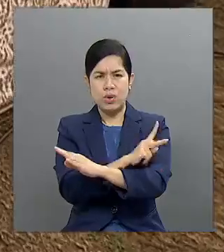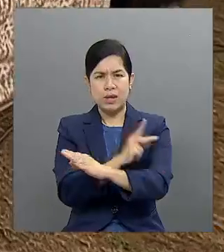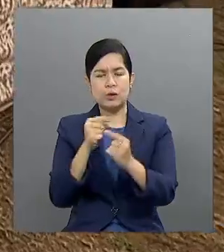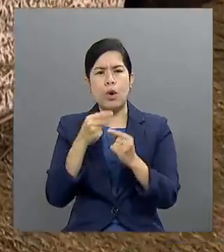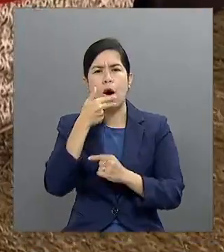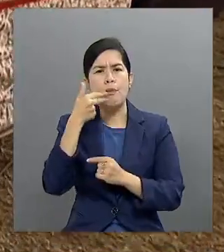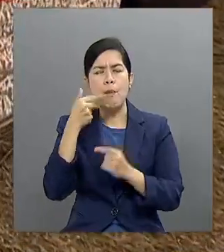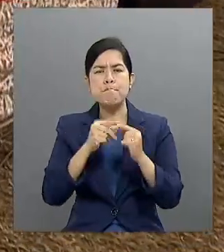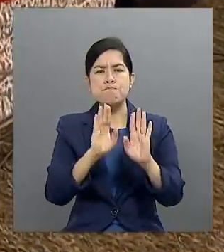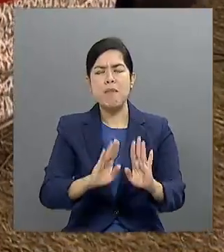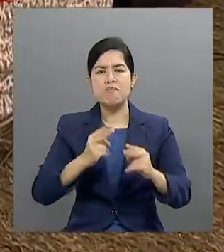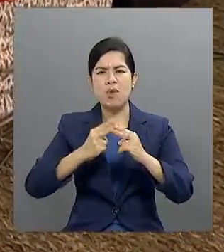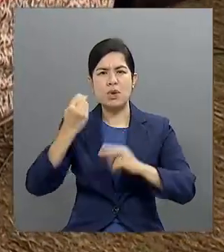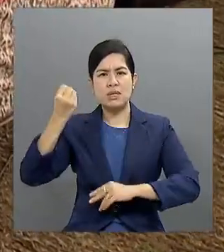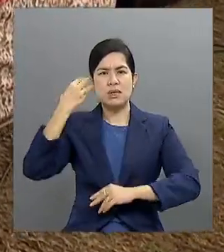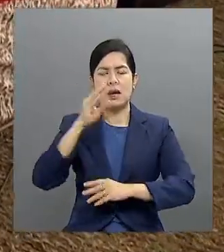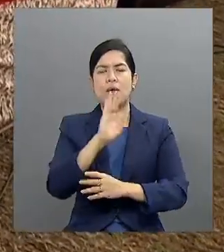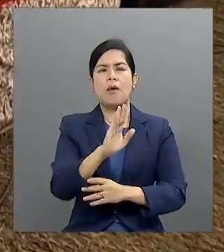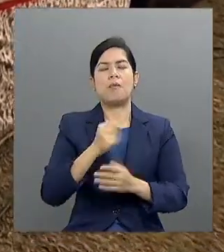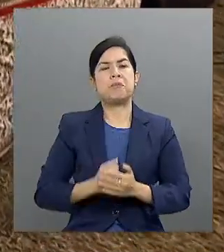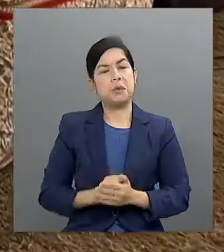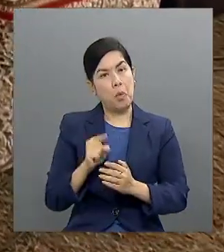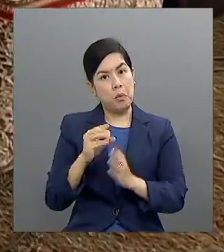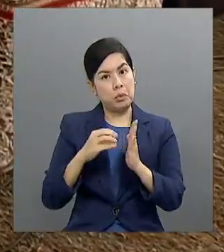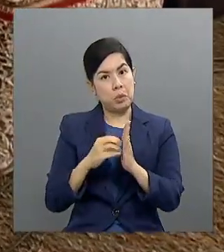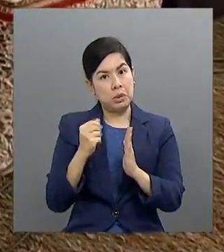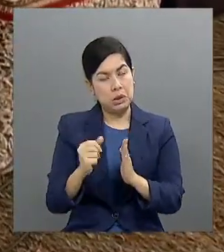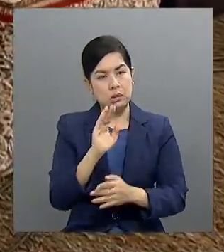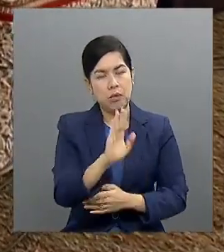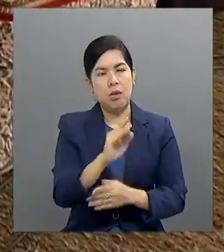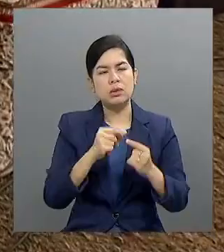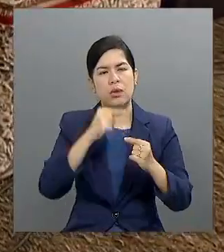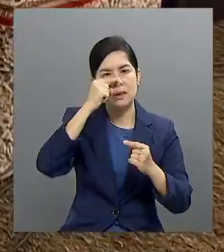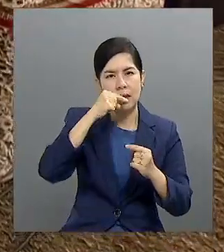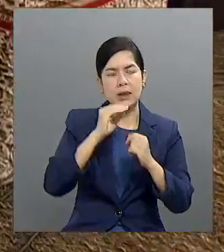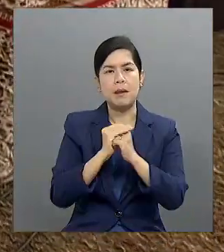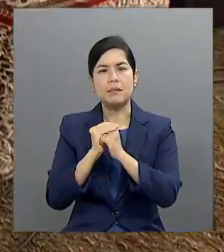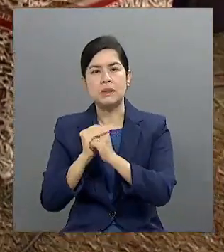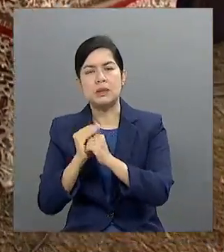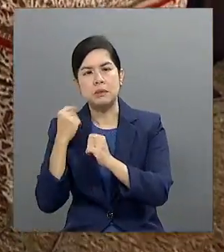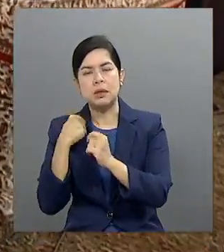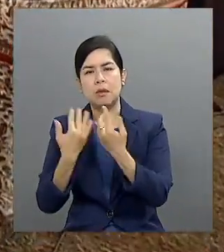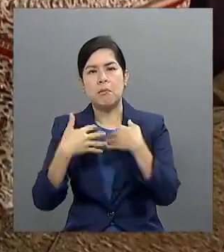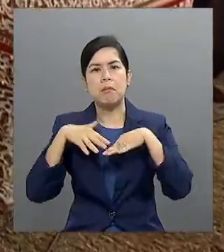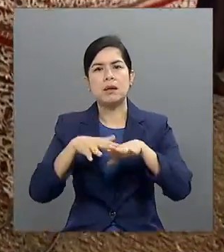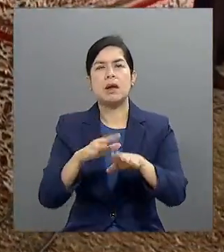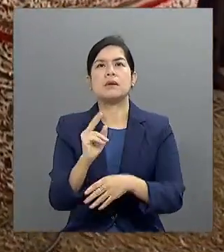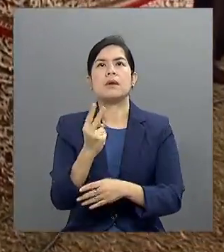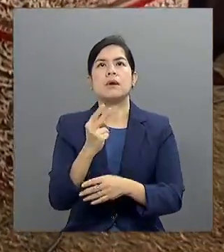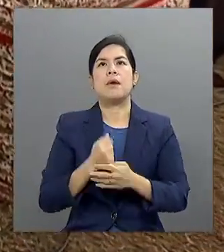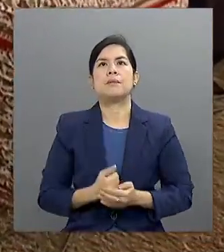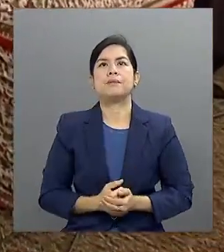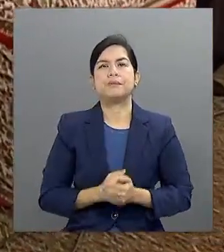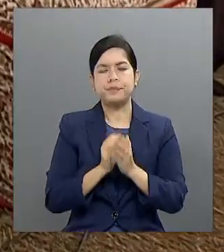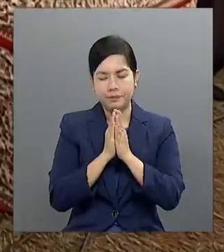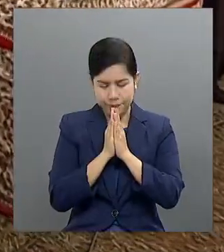ขึ้นชื่อเป็นขนมมงคลนะคะที่ผสมผสานวัฒนธรรมไทยจีนไว้ได้อย่างลงตัวนะคะสวัสดีสมาชิกสวัสดีพี่การนะคะ สวัสดีครับ